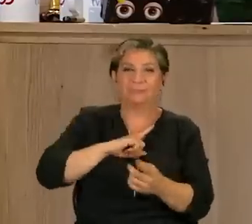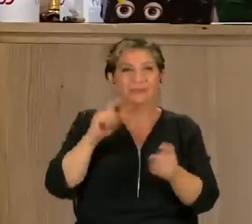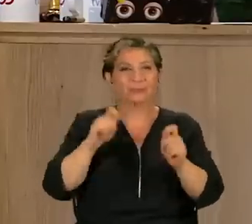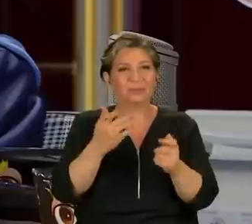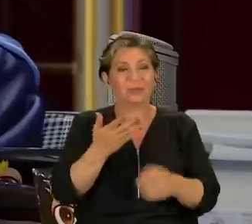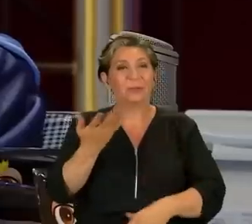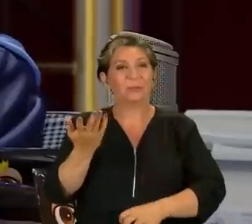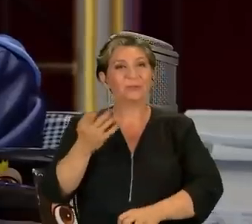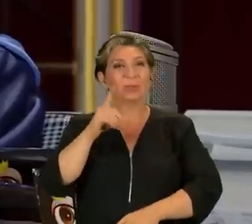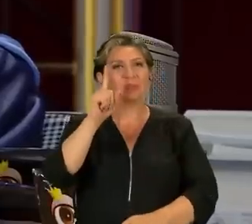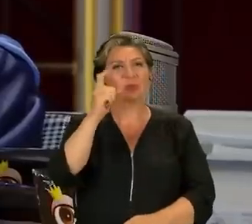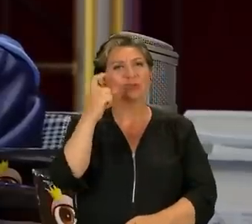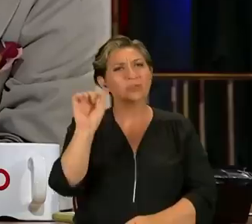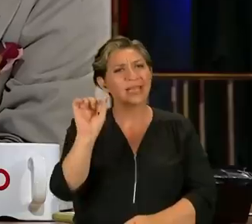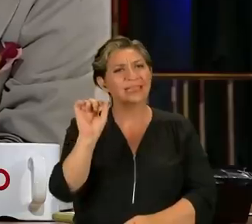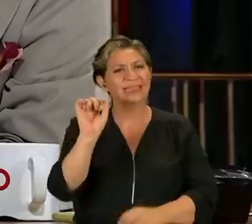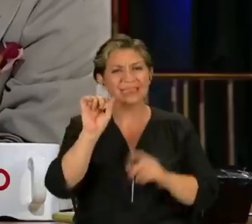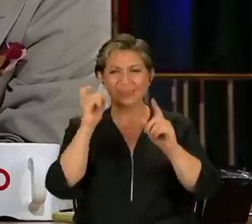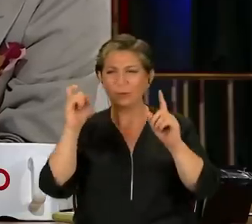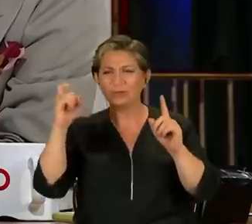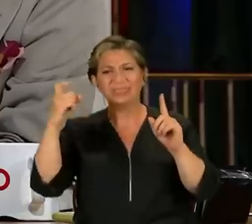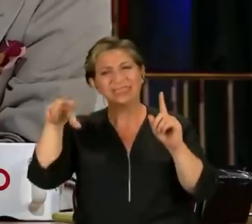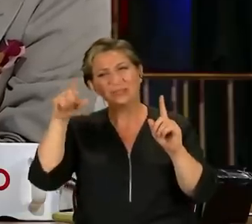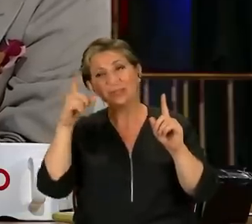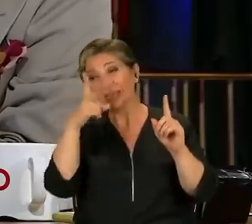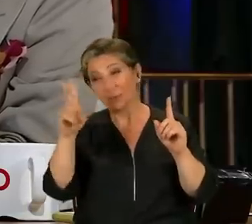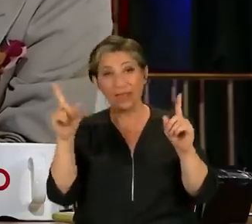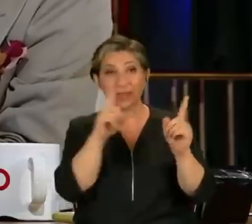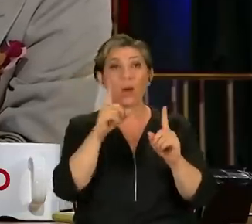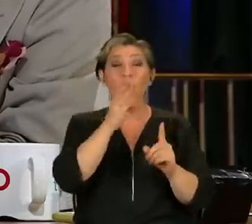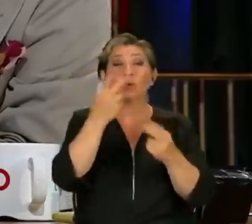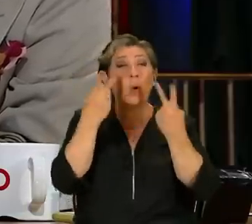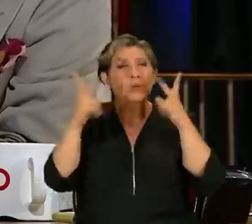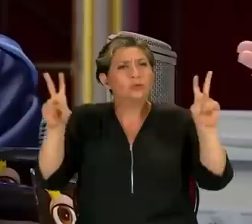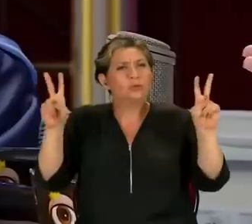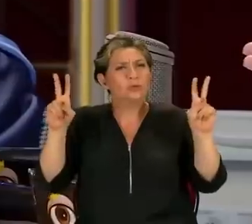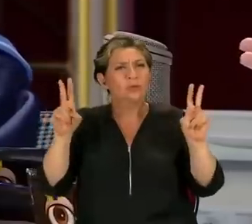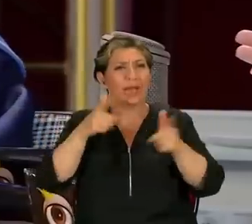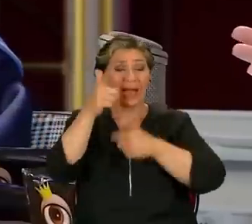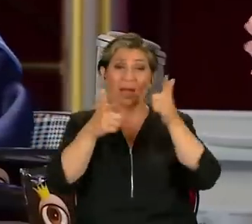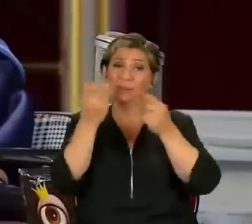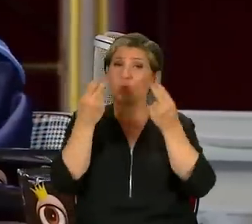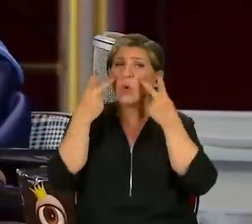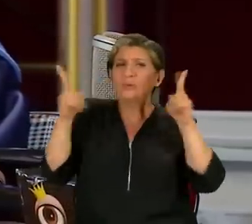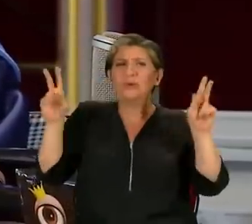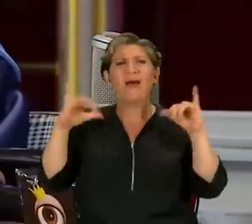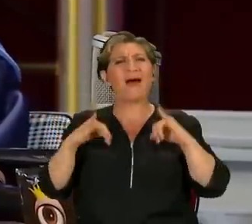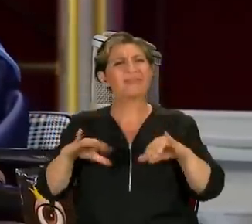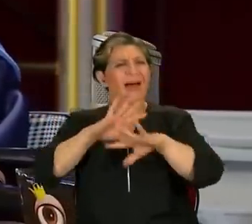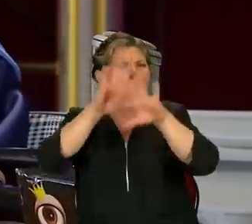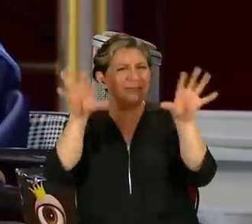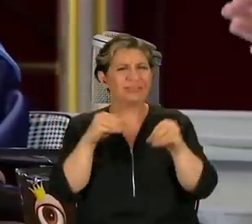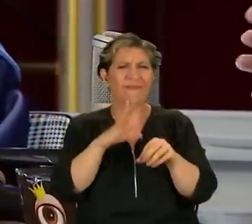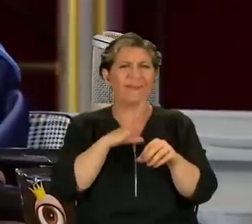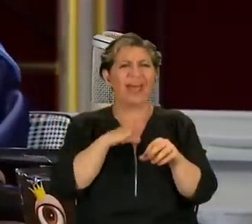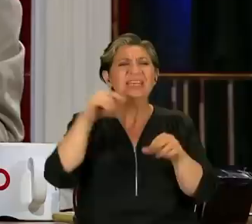yapıyorsun. Peki de 90'ların klipleri hakikaten çok özgür. Çok özgür. Çok özgür. Yani her şey var,